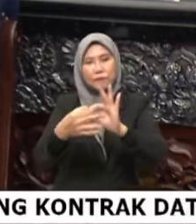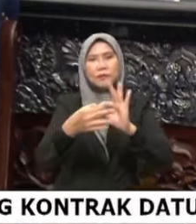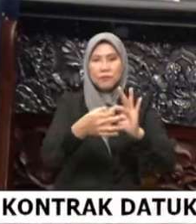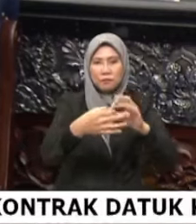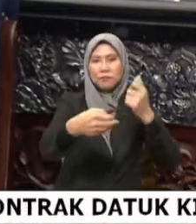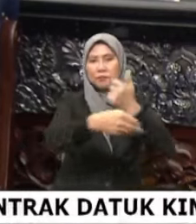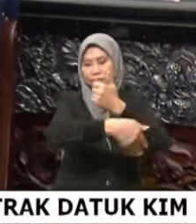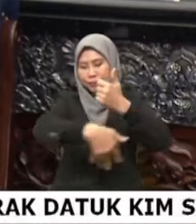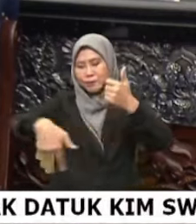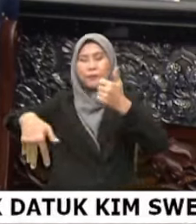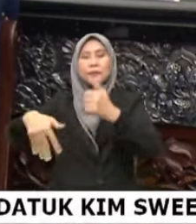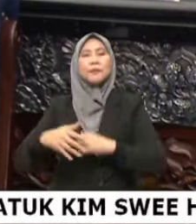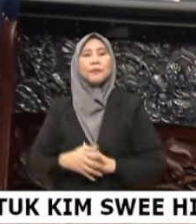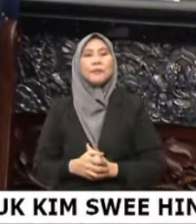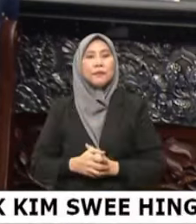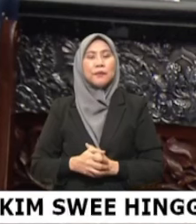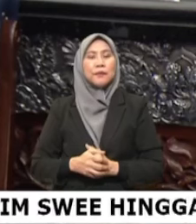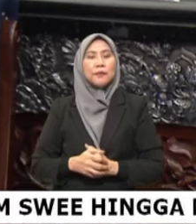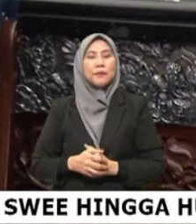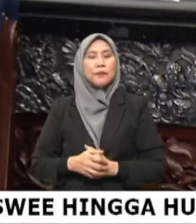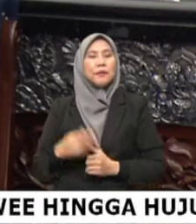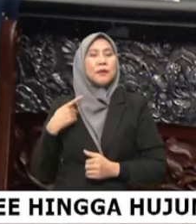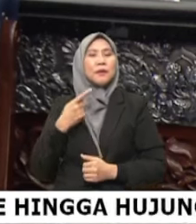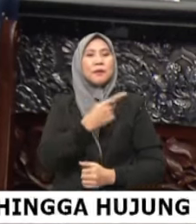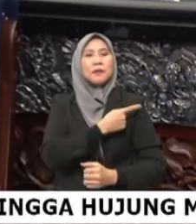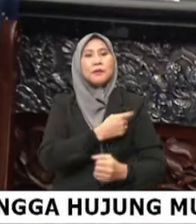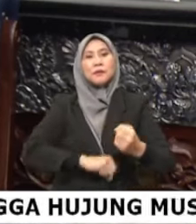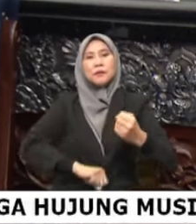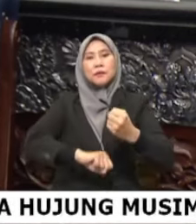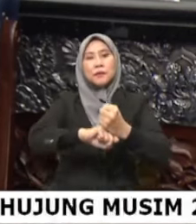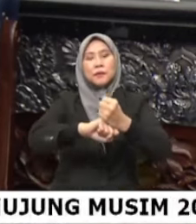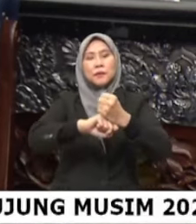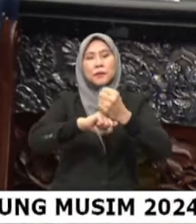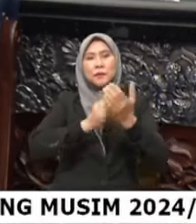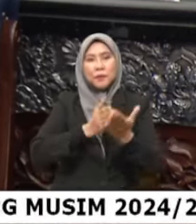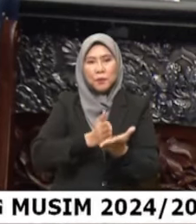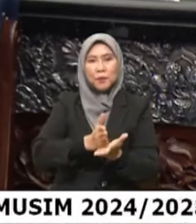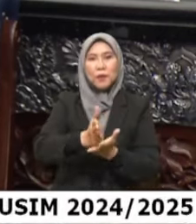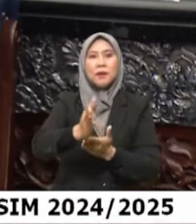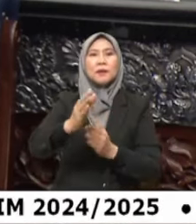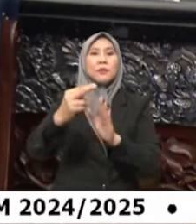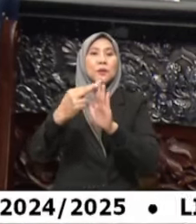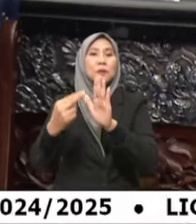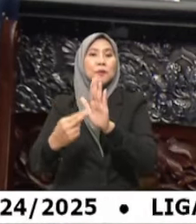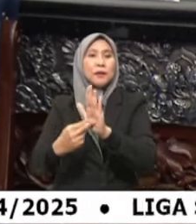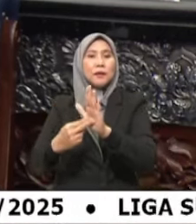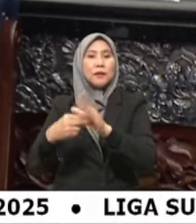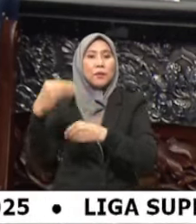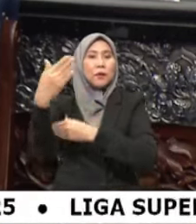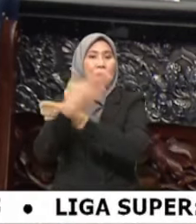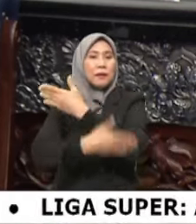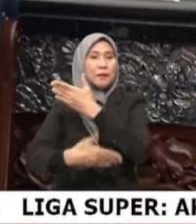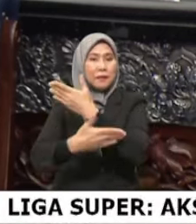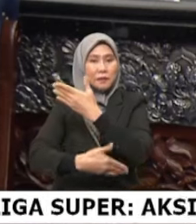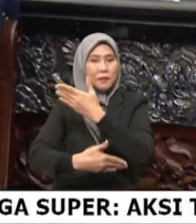Kita juga mendukung di atas keluhuran undang-undang antarabangsa termasuk